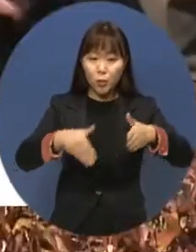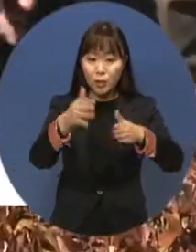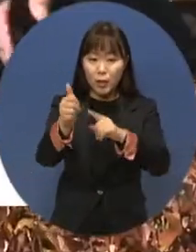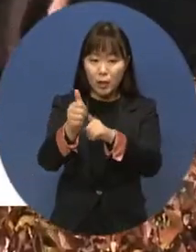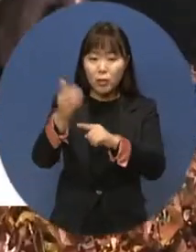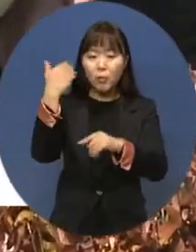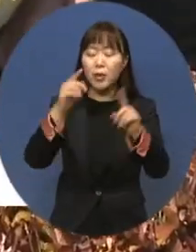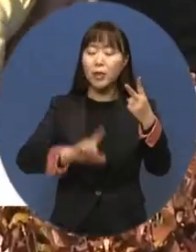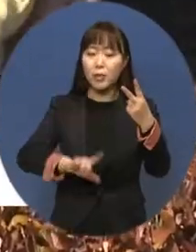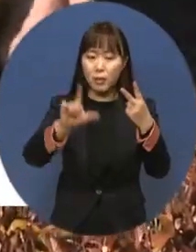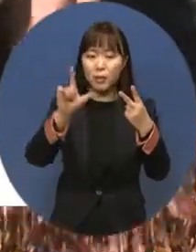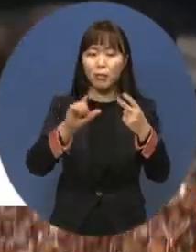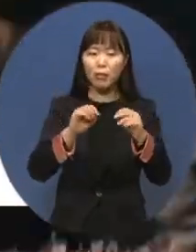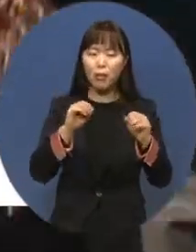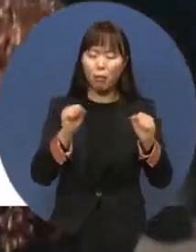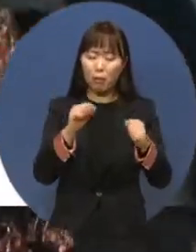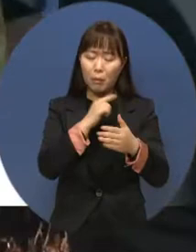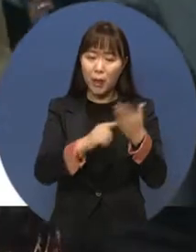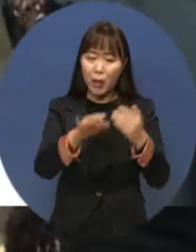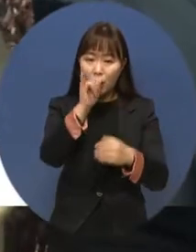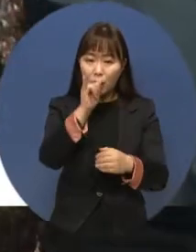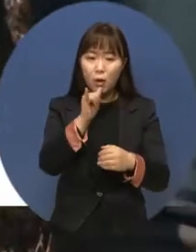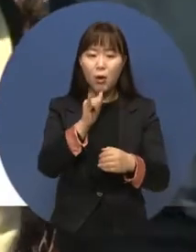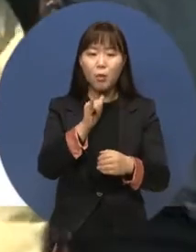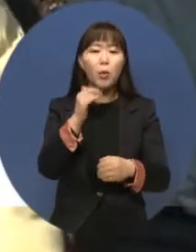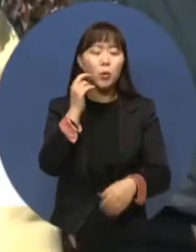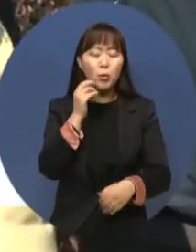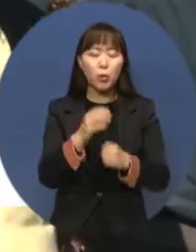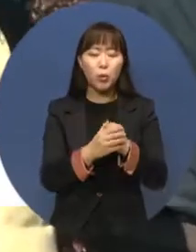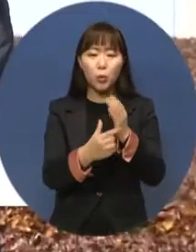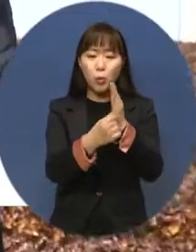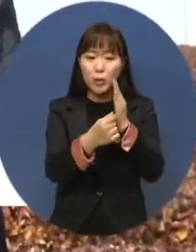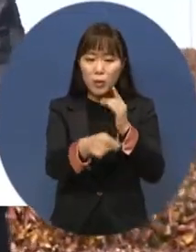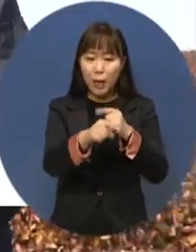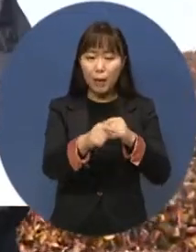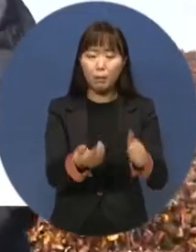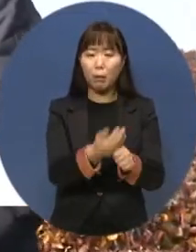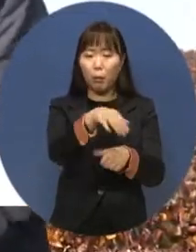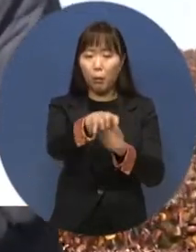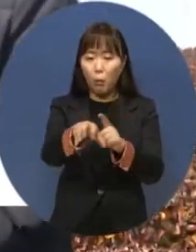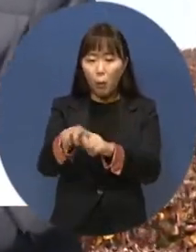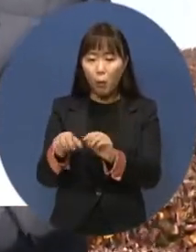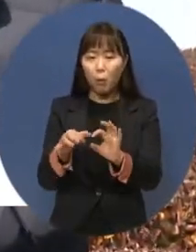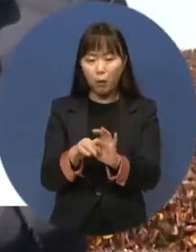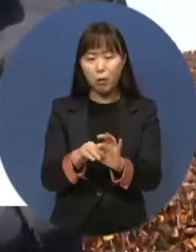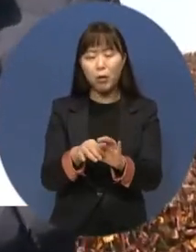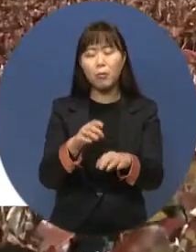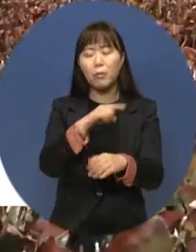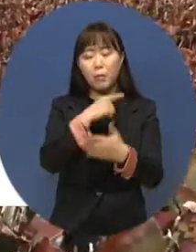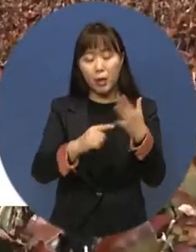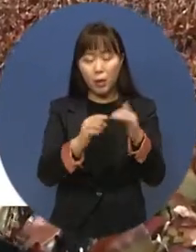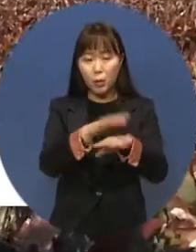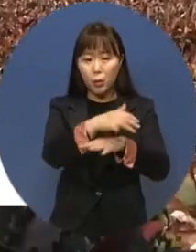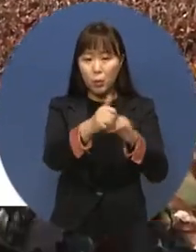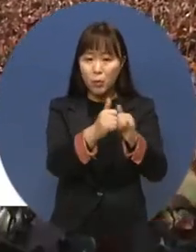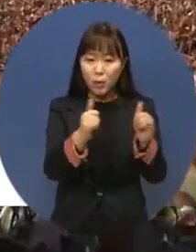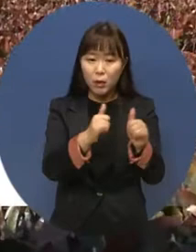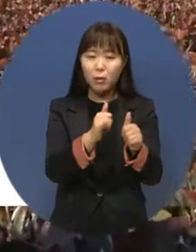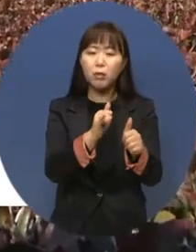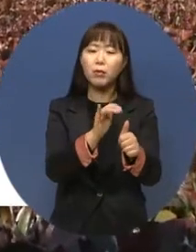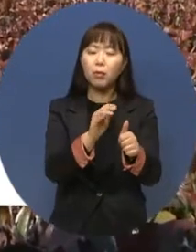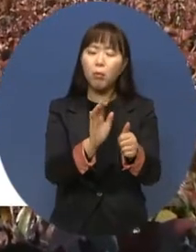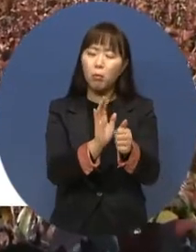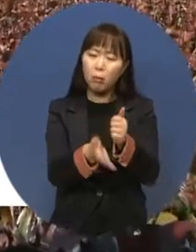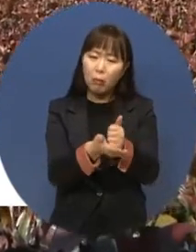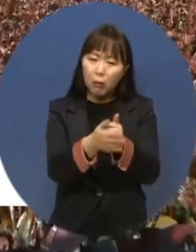한파 피해를 입은 보성읍 녹차 재배 현장을 들러 피해 농업인을 격려하고 철저한 피해 조사와